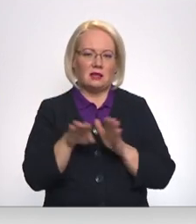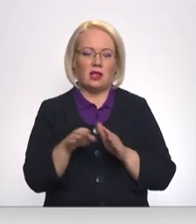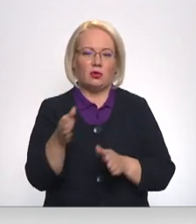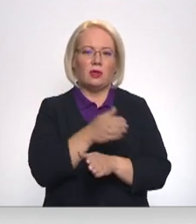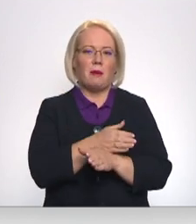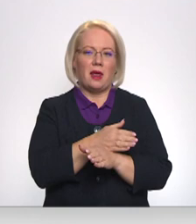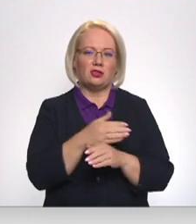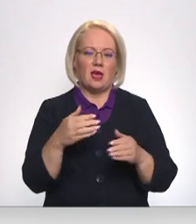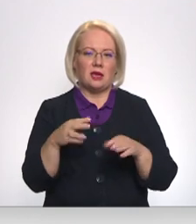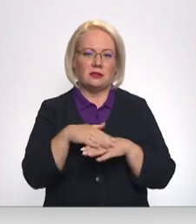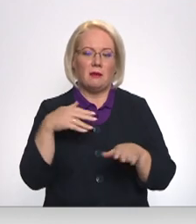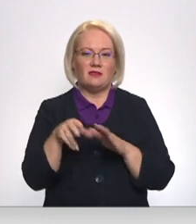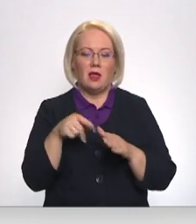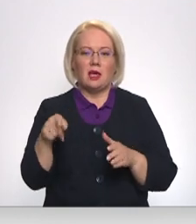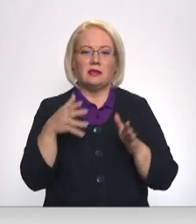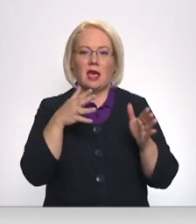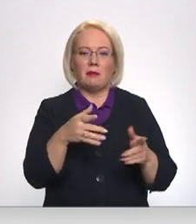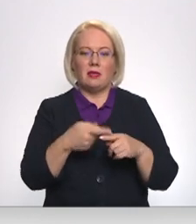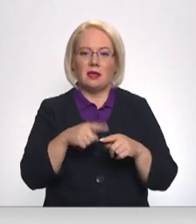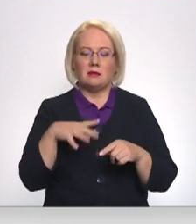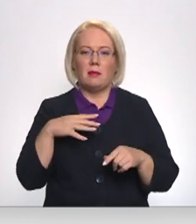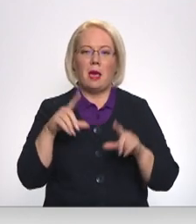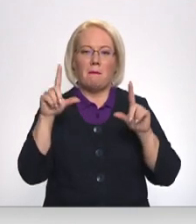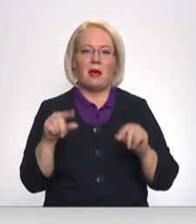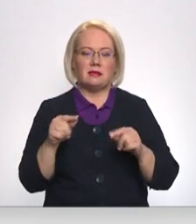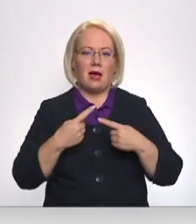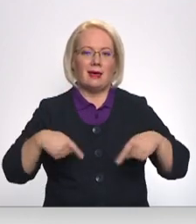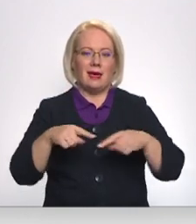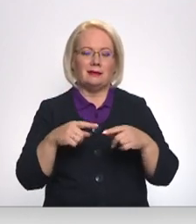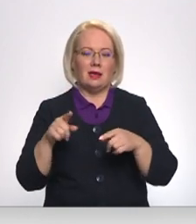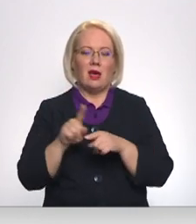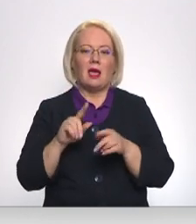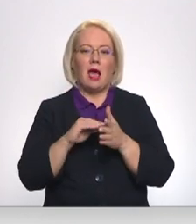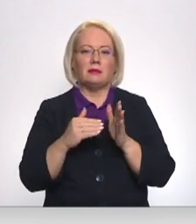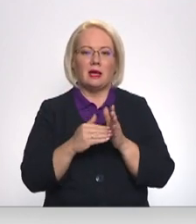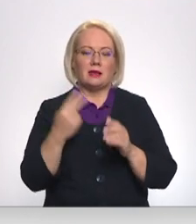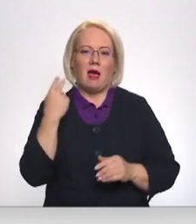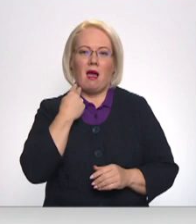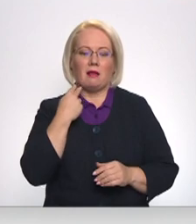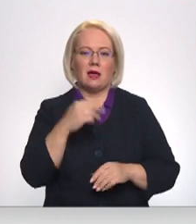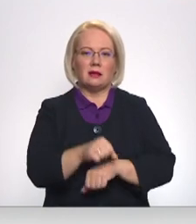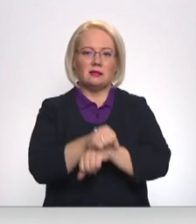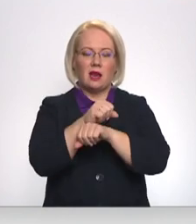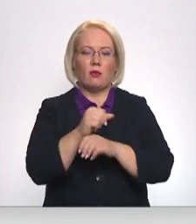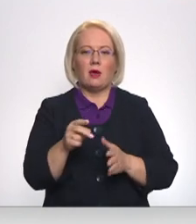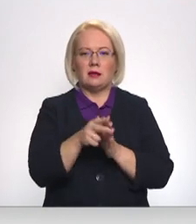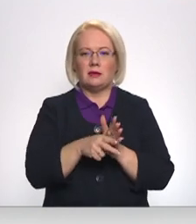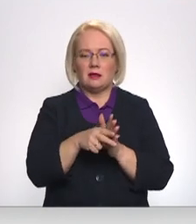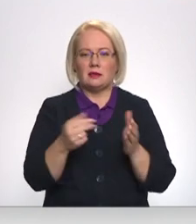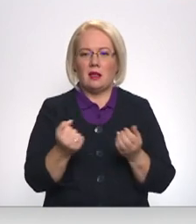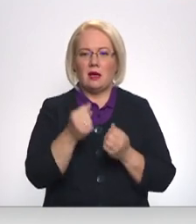To varēja ietekmēt gan tas, ka šoreiz bija mazāk iecirkņu, gan arī apstāklis, ka vakar Lielbritānijā streikoja dzelzceļa darbinieki